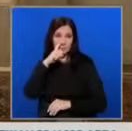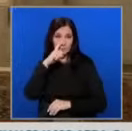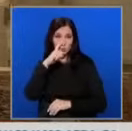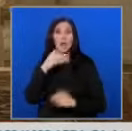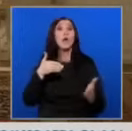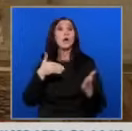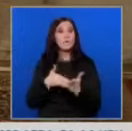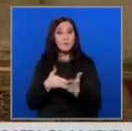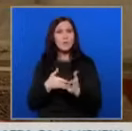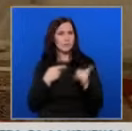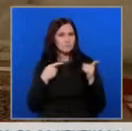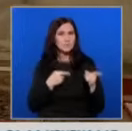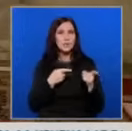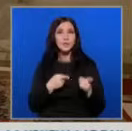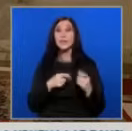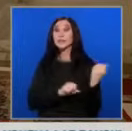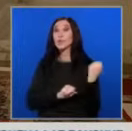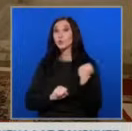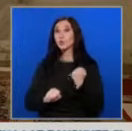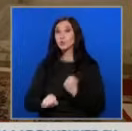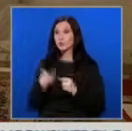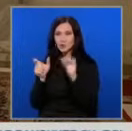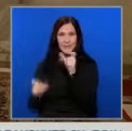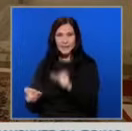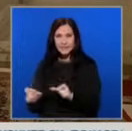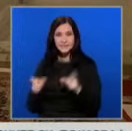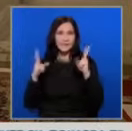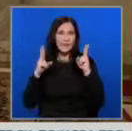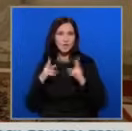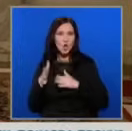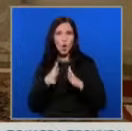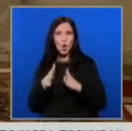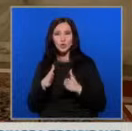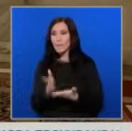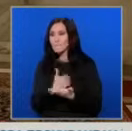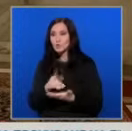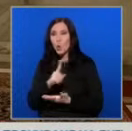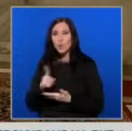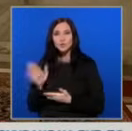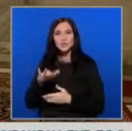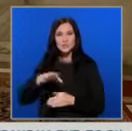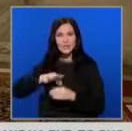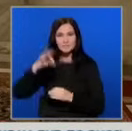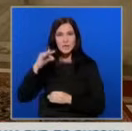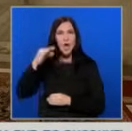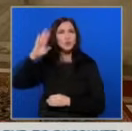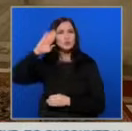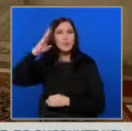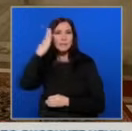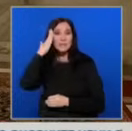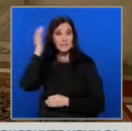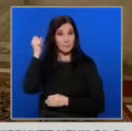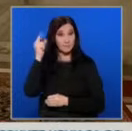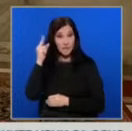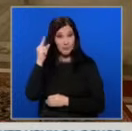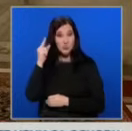И въпреки критиките на конституционалистите, решиха хората, измежду които ще се избира служебен министър-председател,